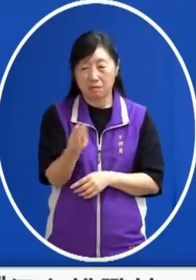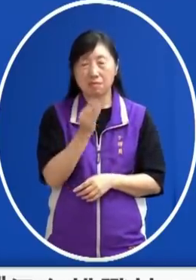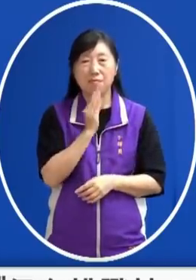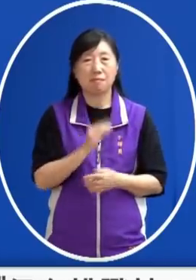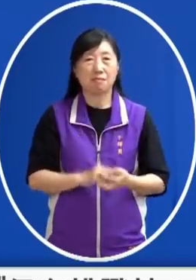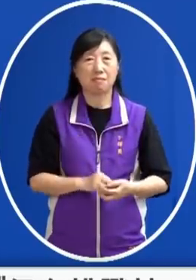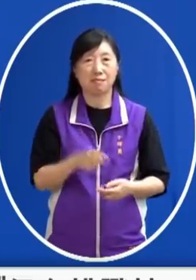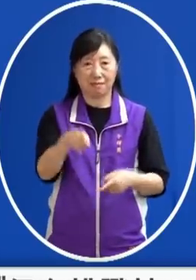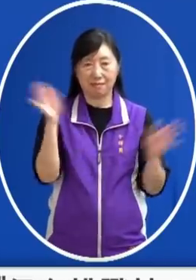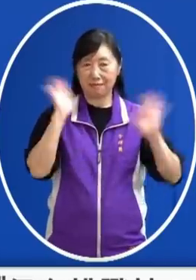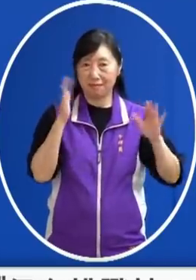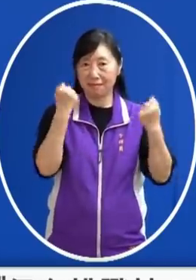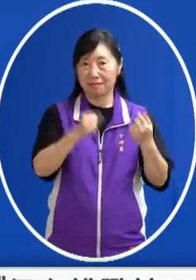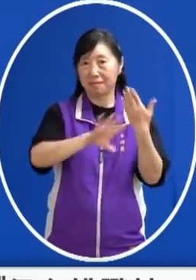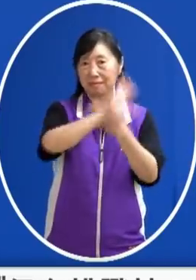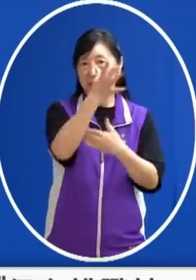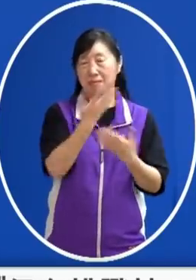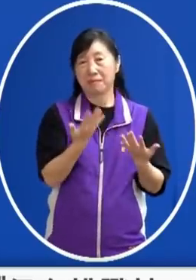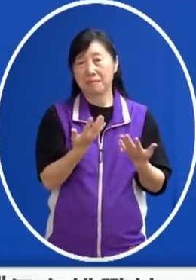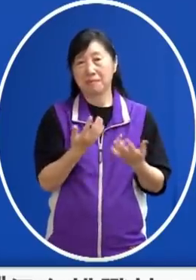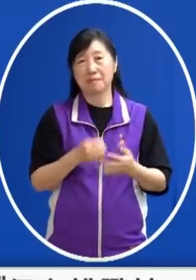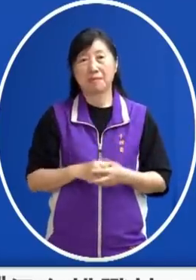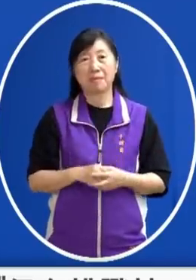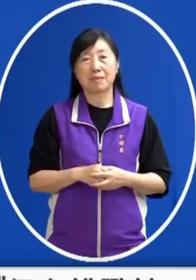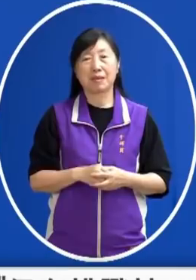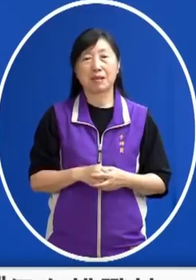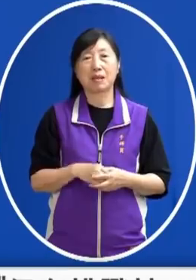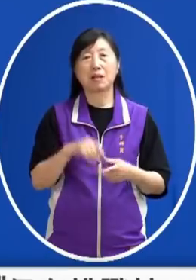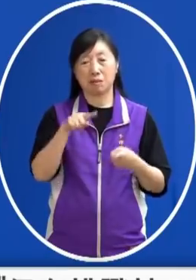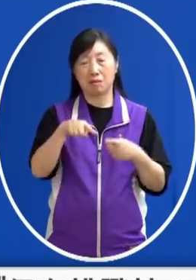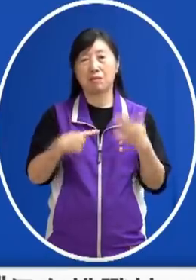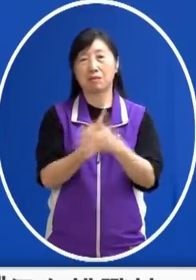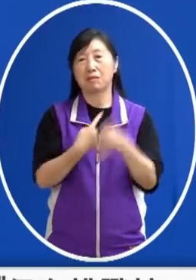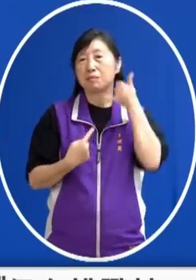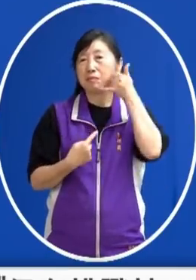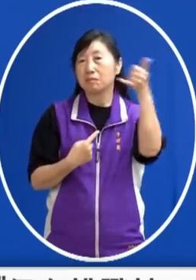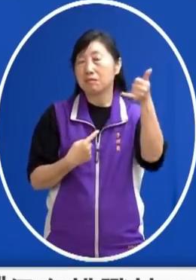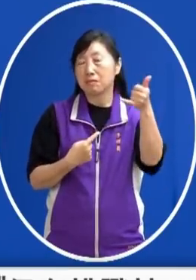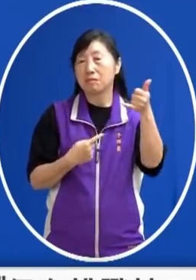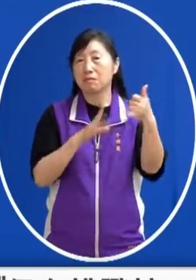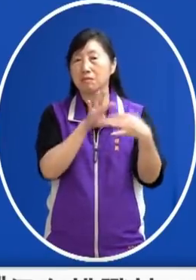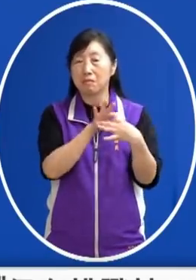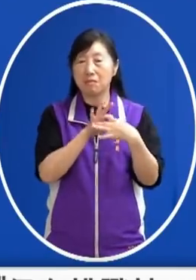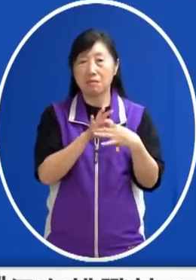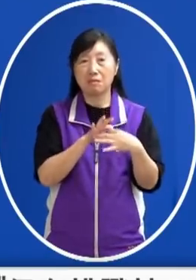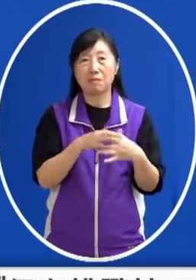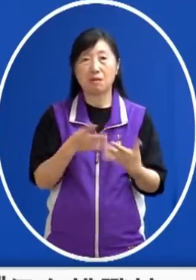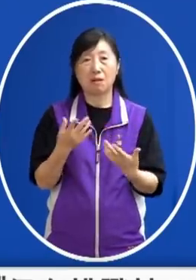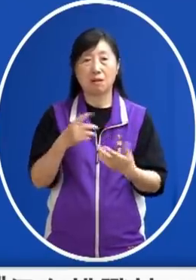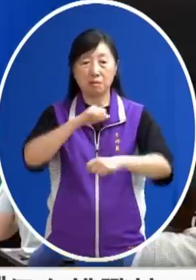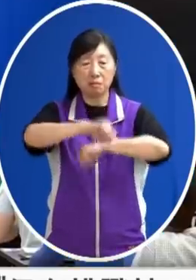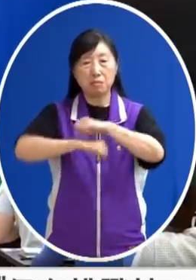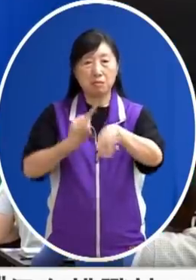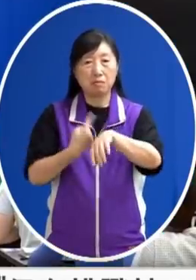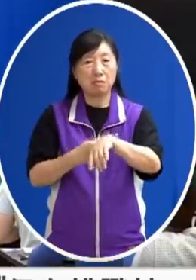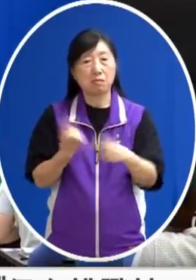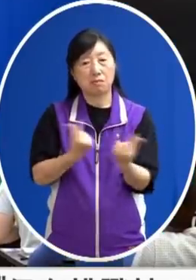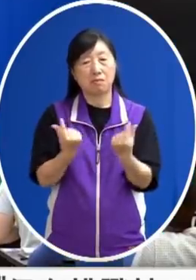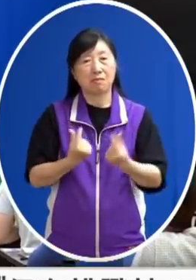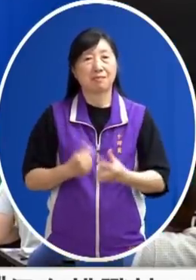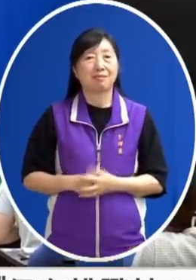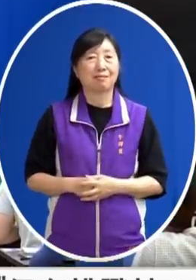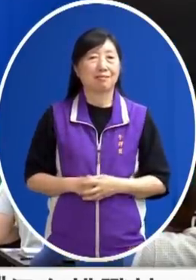另外孩子在国外的，那大概就是打个电话关心一下，应该作息也没有太多的改变啦。哎，